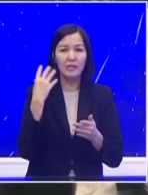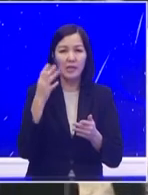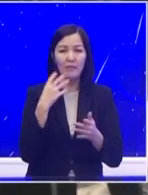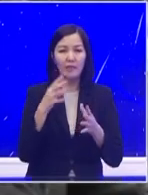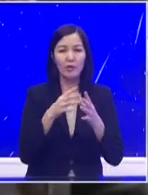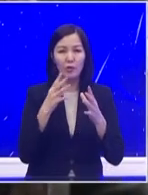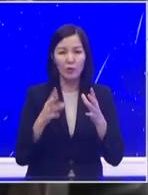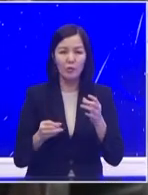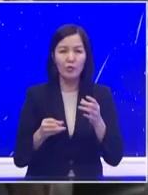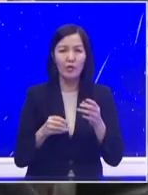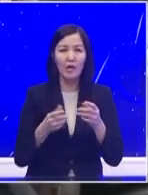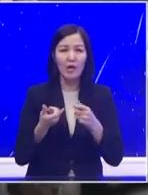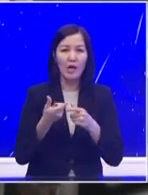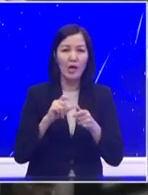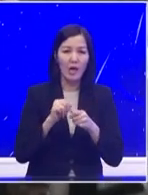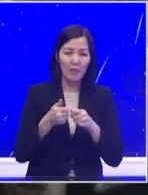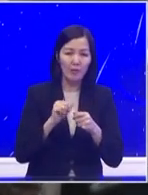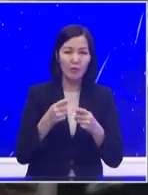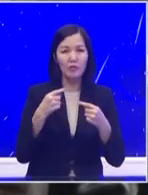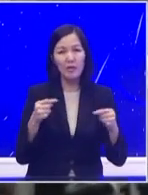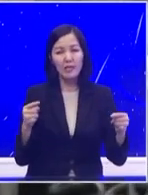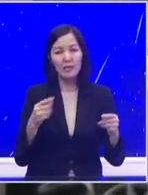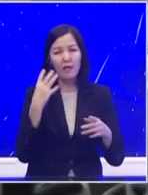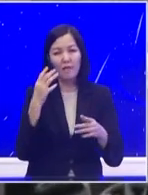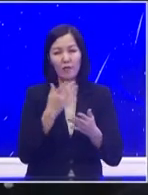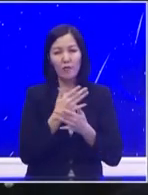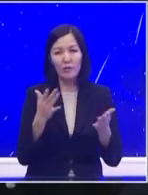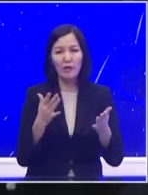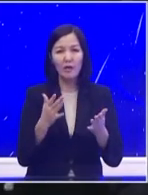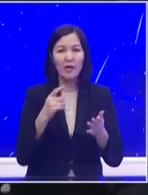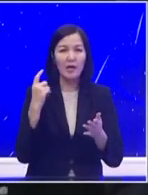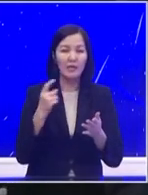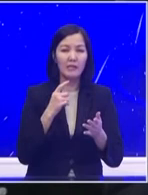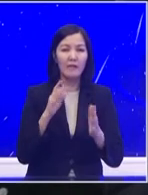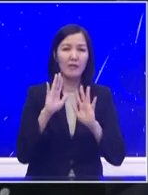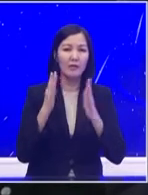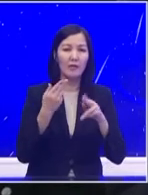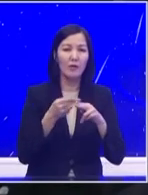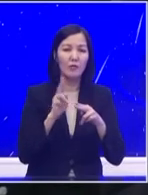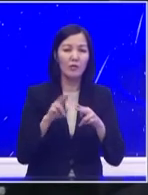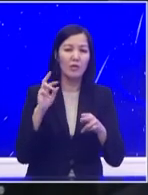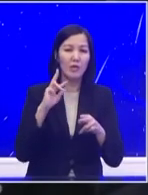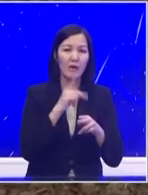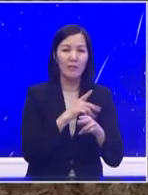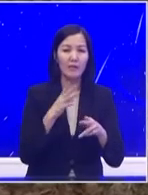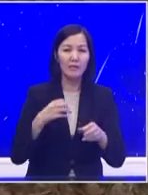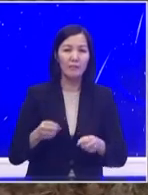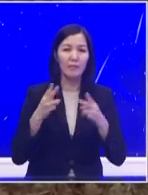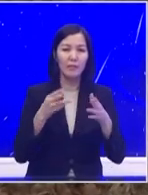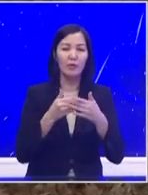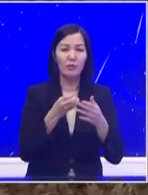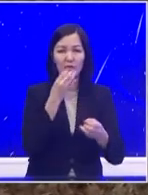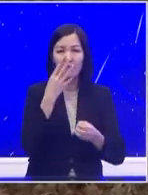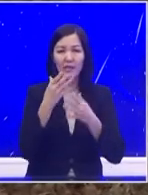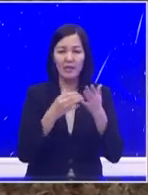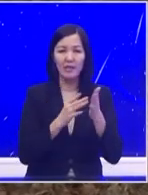груши, слива, абрикос, айва, рябина и другие. Как утверждают владельцы садов, особенно опасен бактериоз в период цветения. Именно тогда